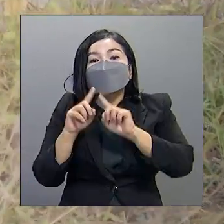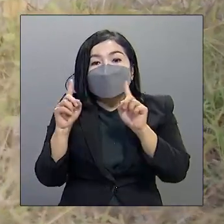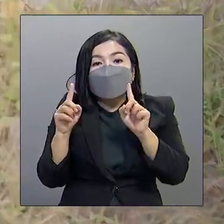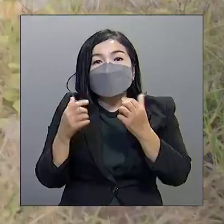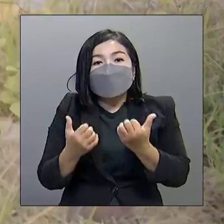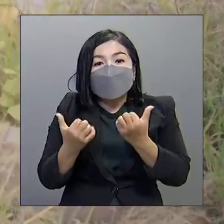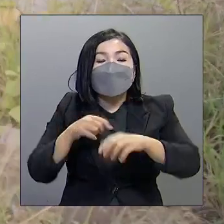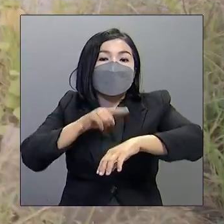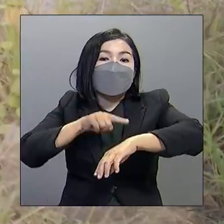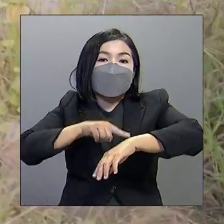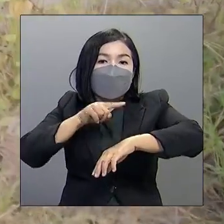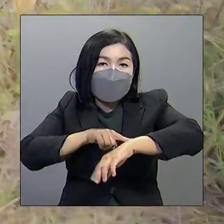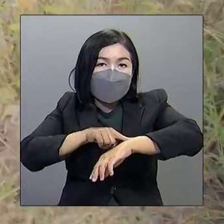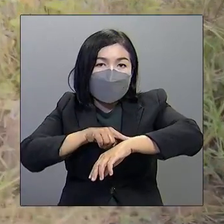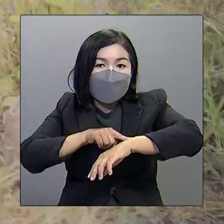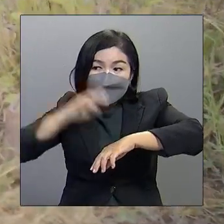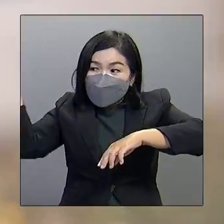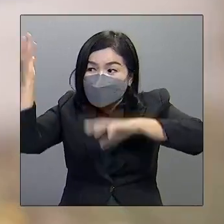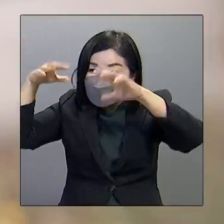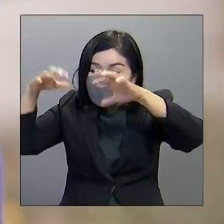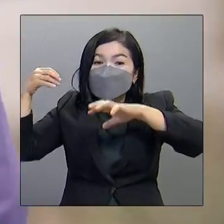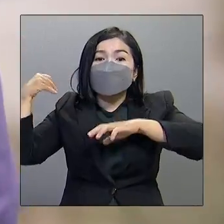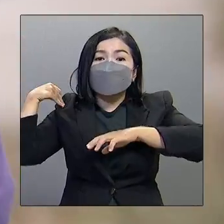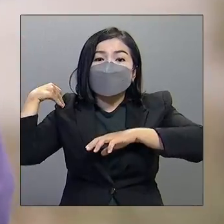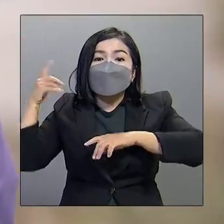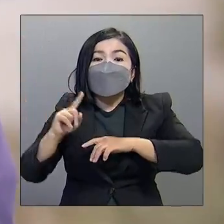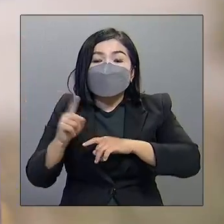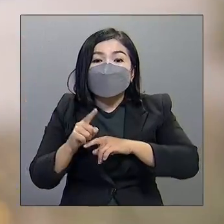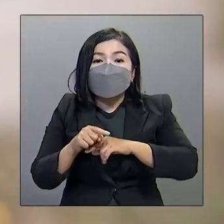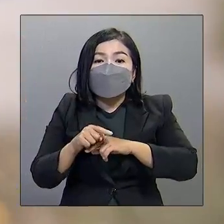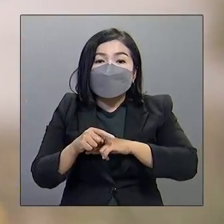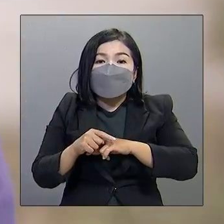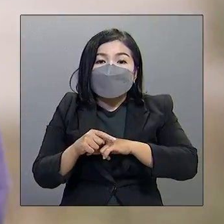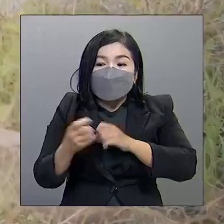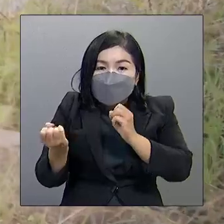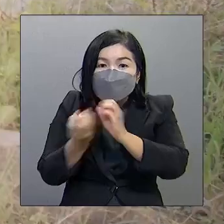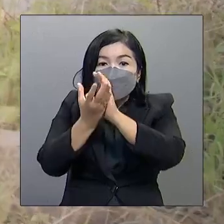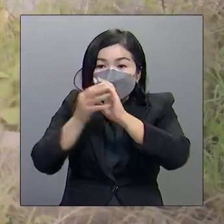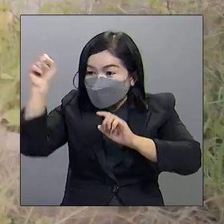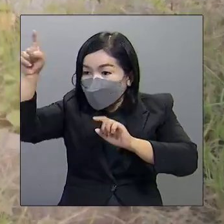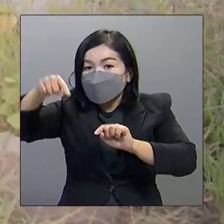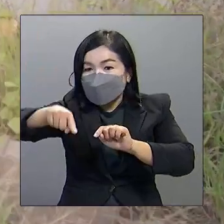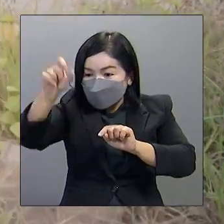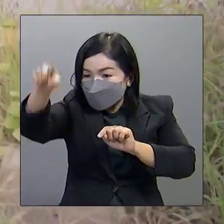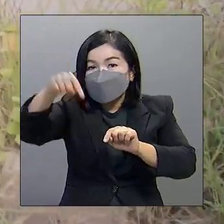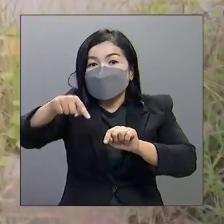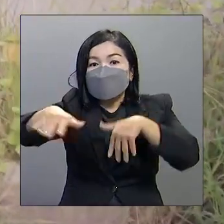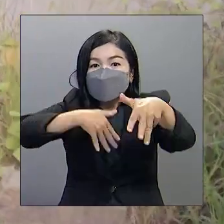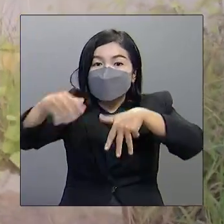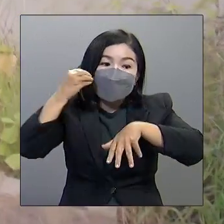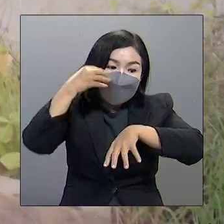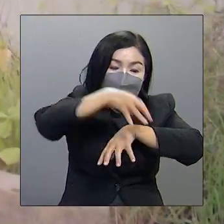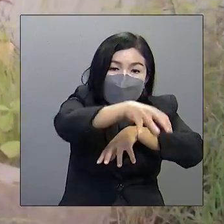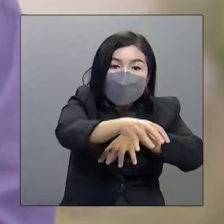พอมันถึงเวลาที่กำลังจะมีพายุมาแล้วเนี่ยบางจุดที่ซีเรียสเนี่ยอาจจะต้องถูกชี้เป้าให้มาทำก่อน อันนี้ซีเรียสไหม ใช่ซีเรียสมากครับ